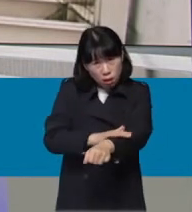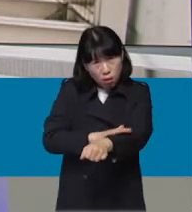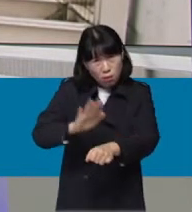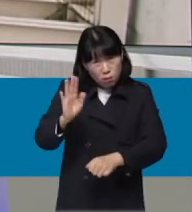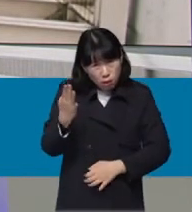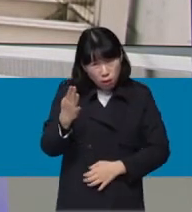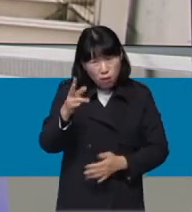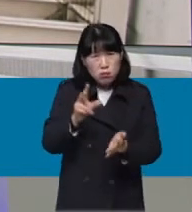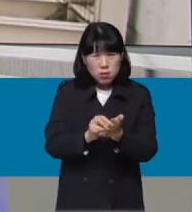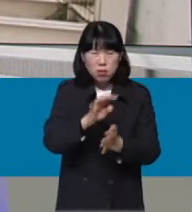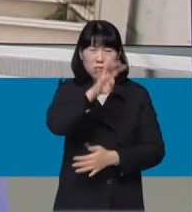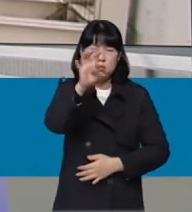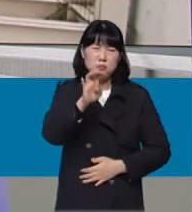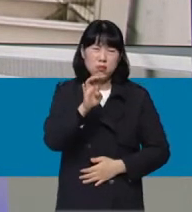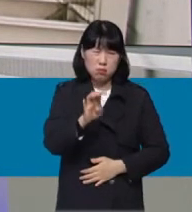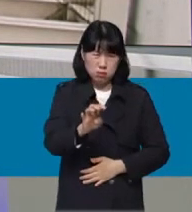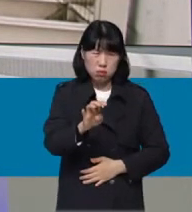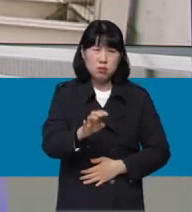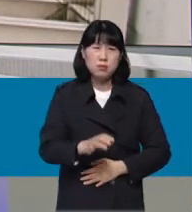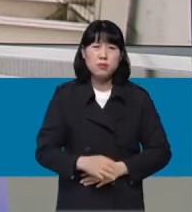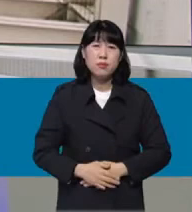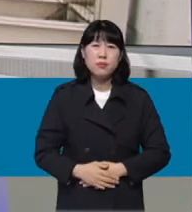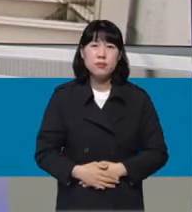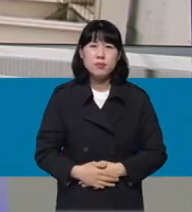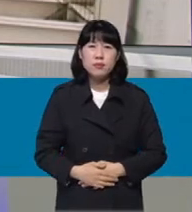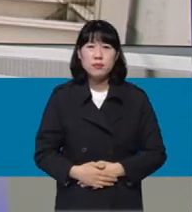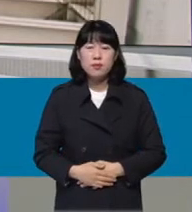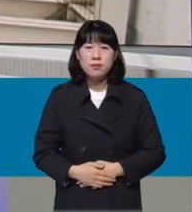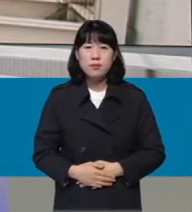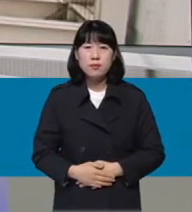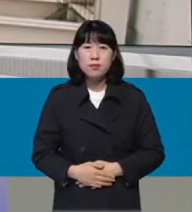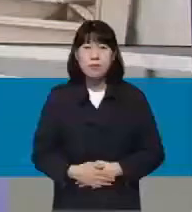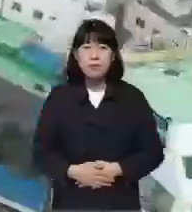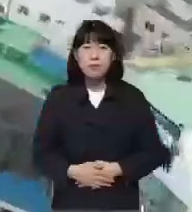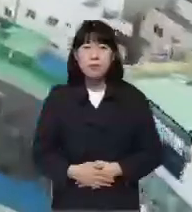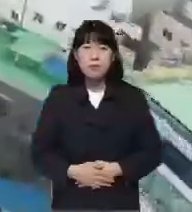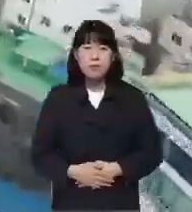있을지 조차 의문입니다 보도에 이 기업 기자입니다